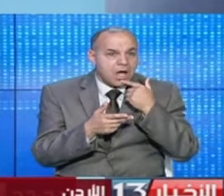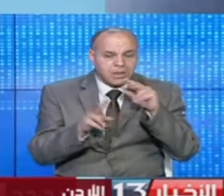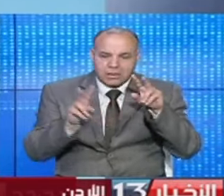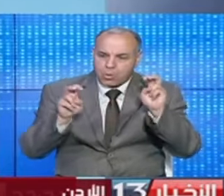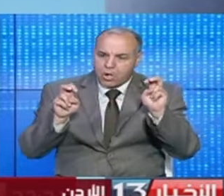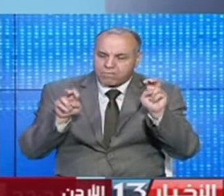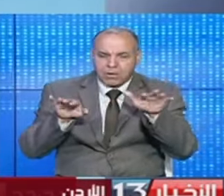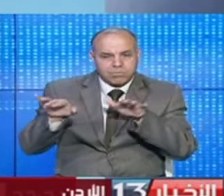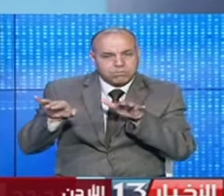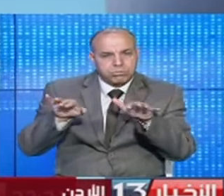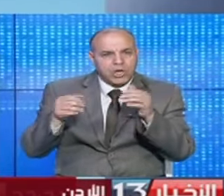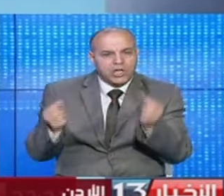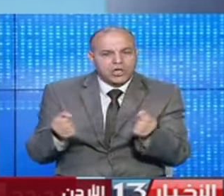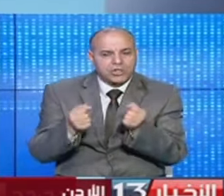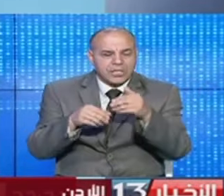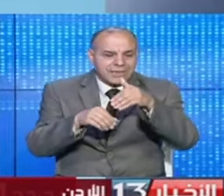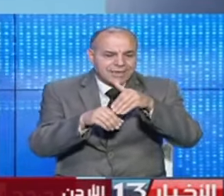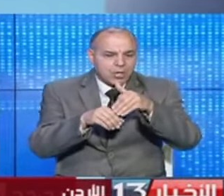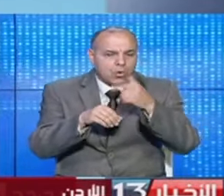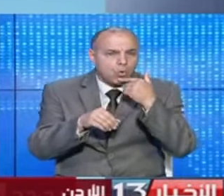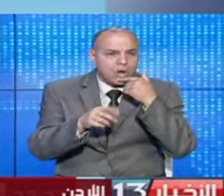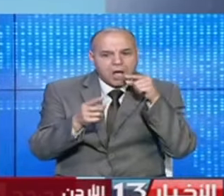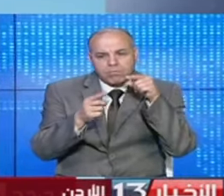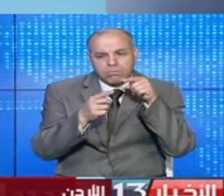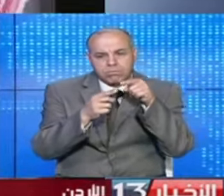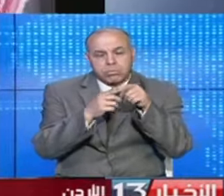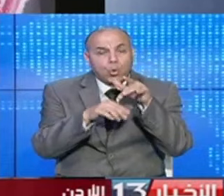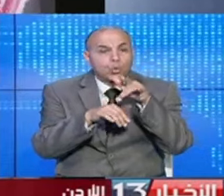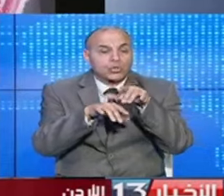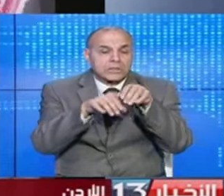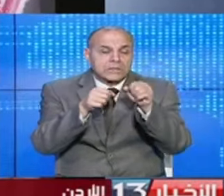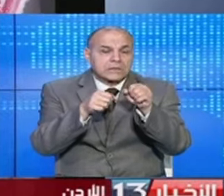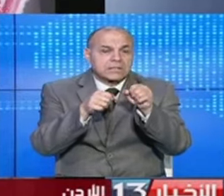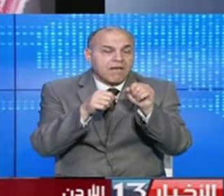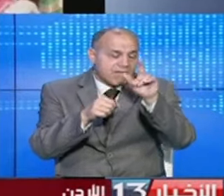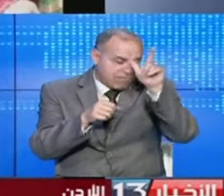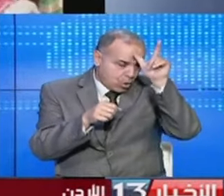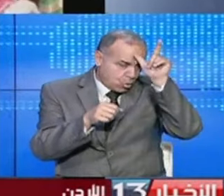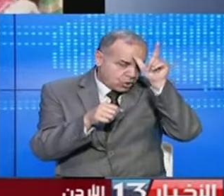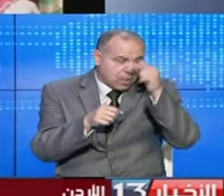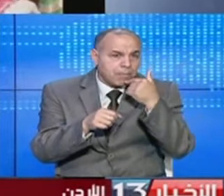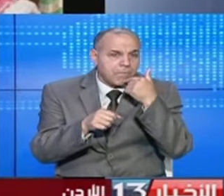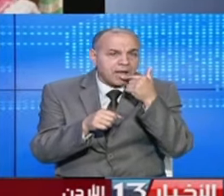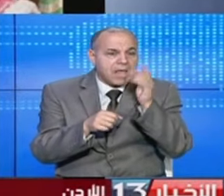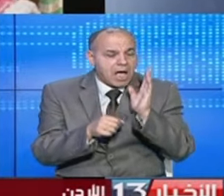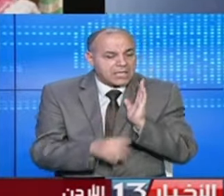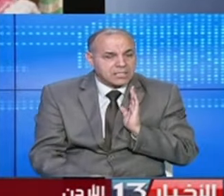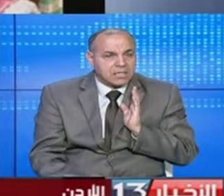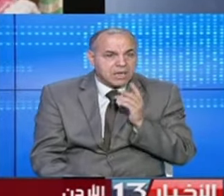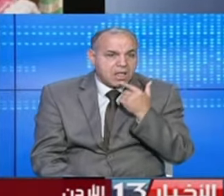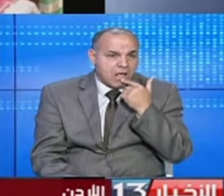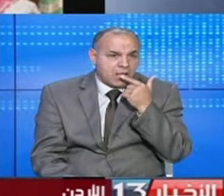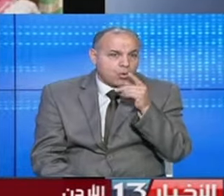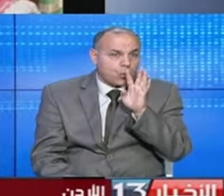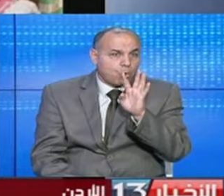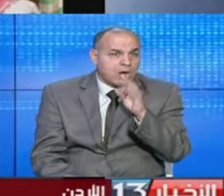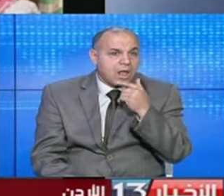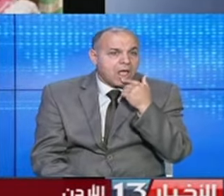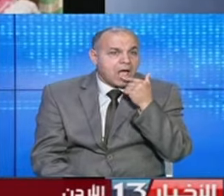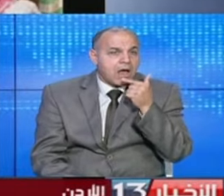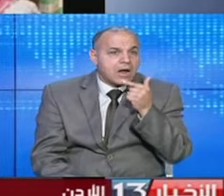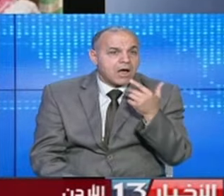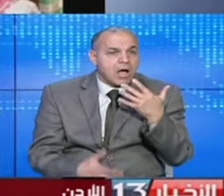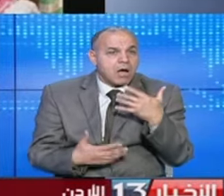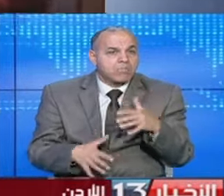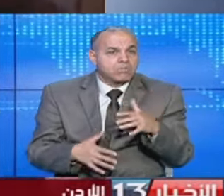عن تحركات ونشاطات توظف لاستهداف أمن الأردن واستقراره وفق بيان الجيش، الذي أشار أيضا إلى أنه